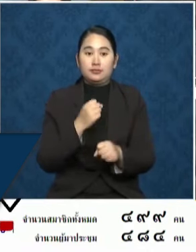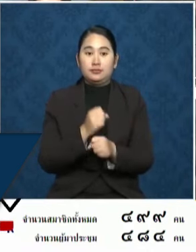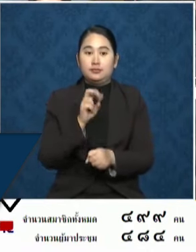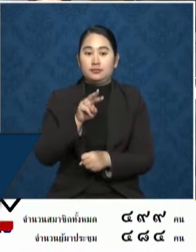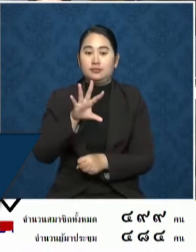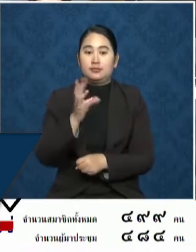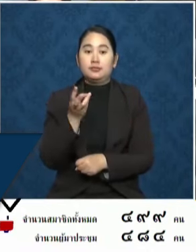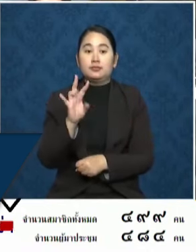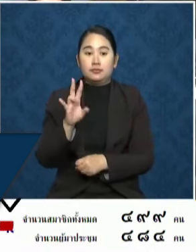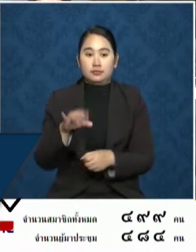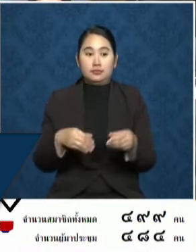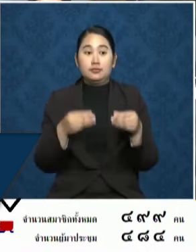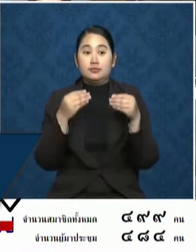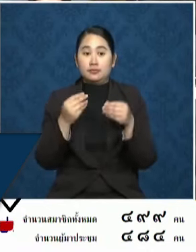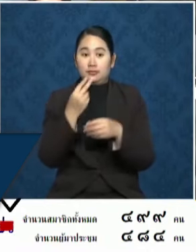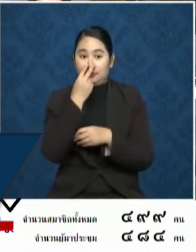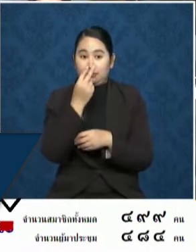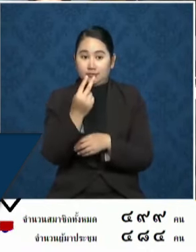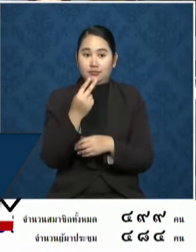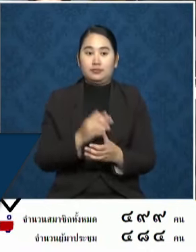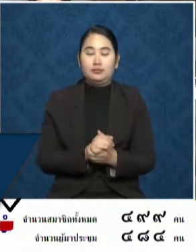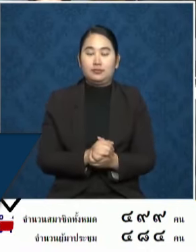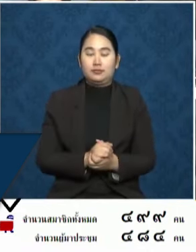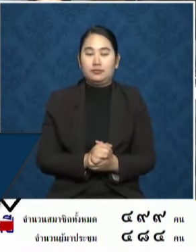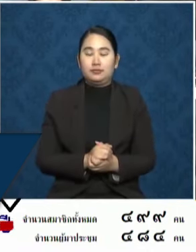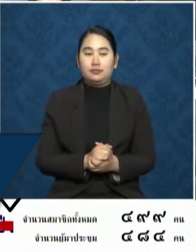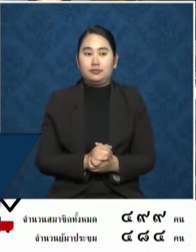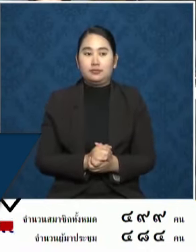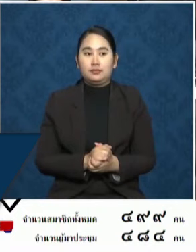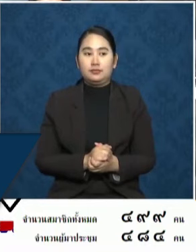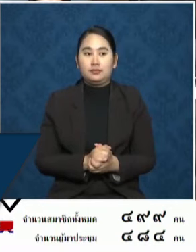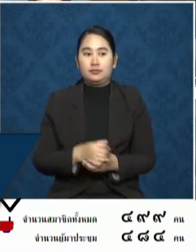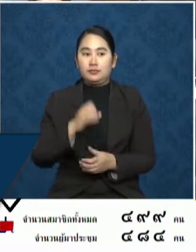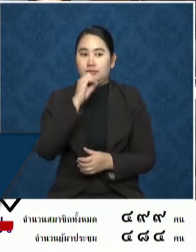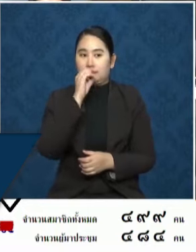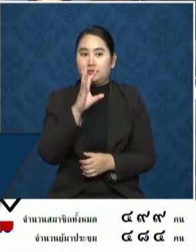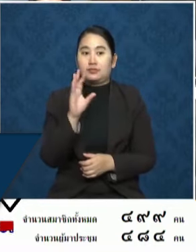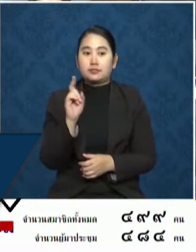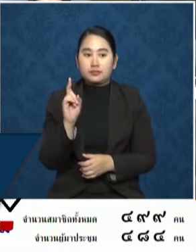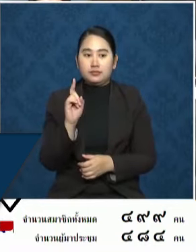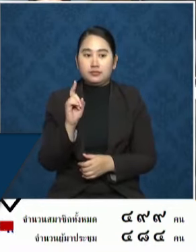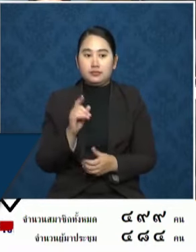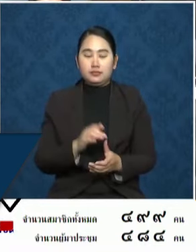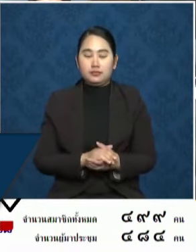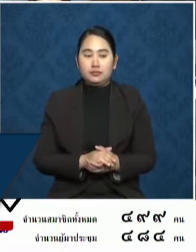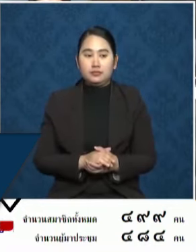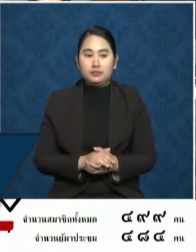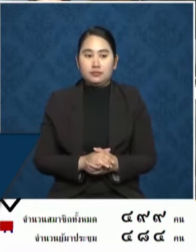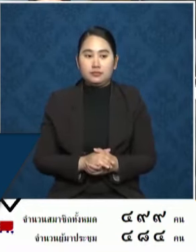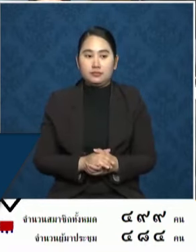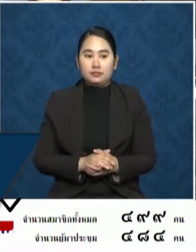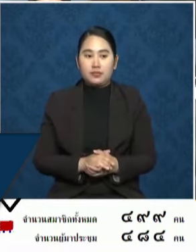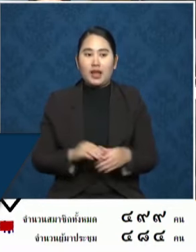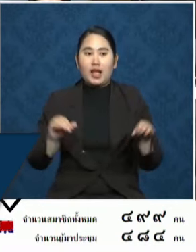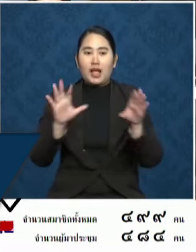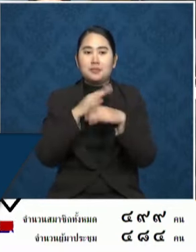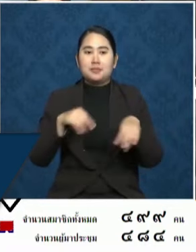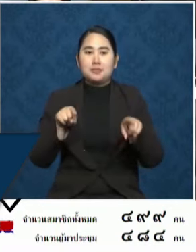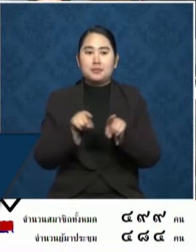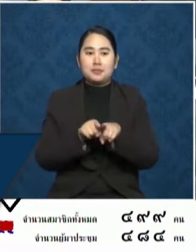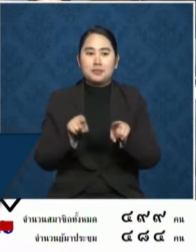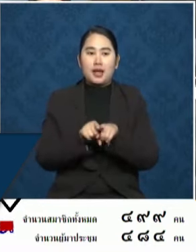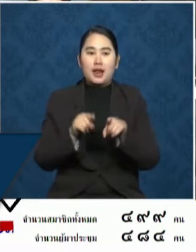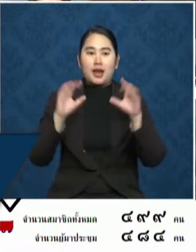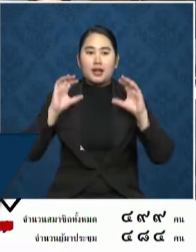นะครับยืนยันได้ว่าไม่ได้มีอะไรดีไปกว่ารัฐบาลที่แล้วที่ทำ